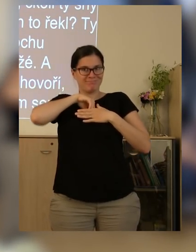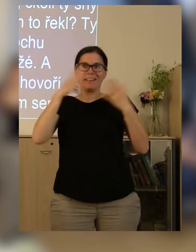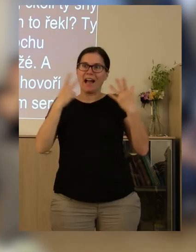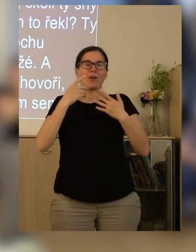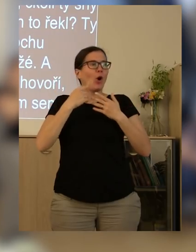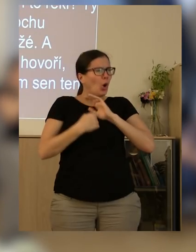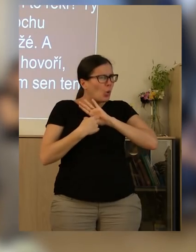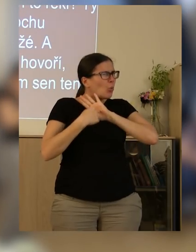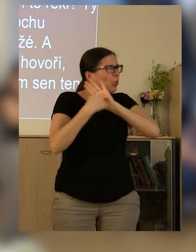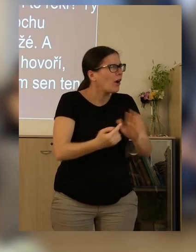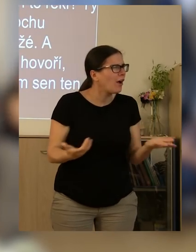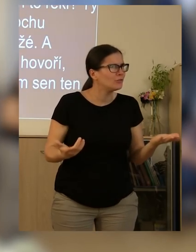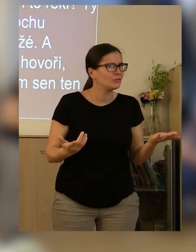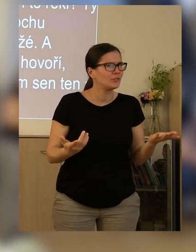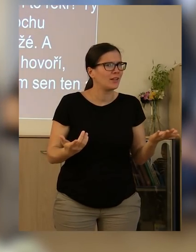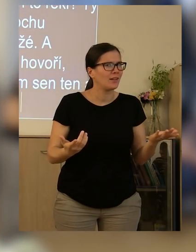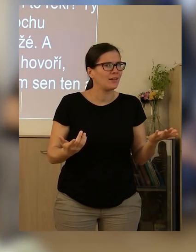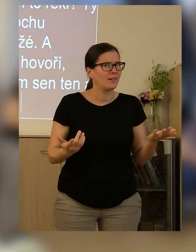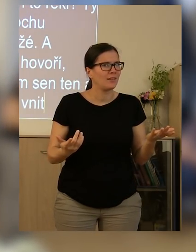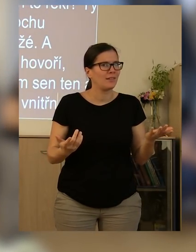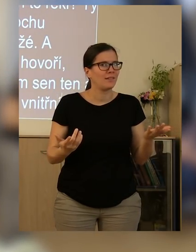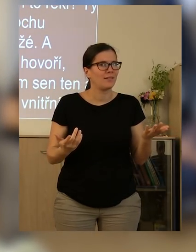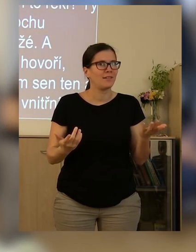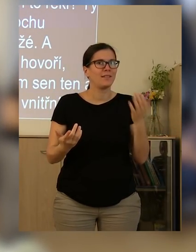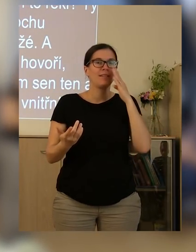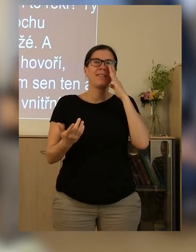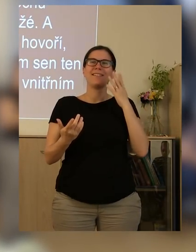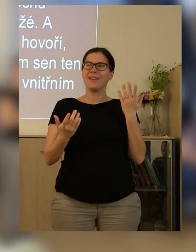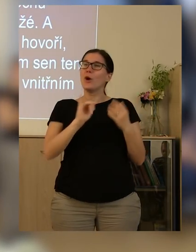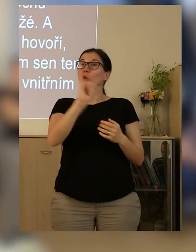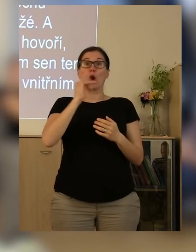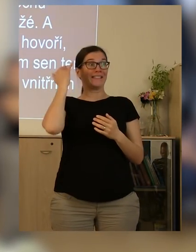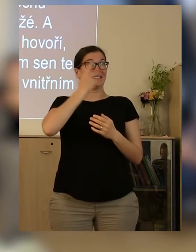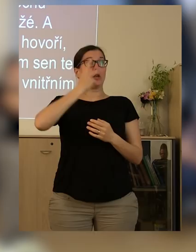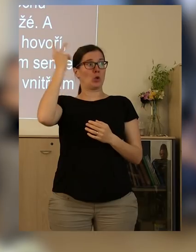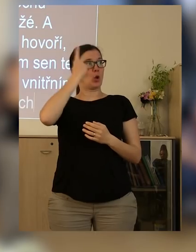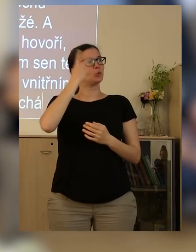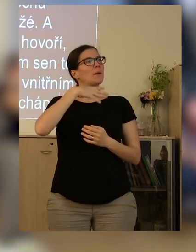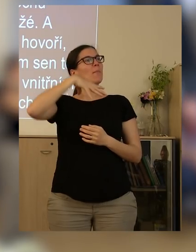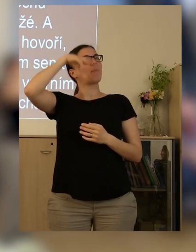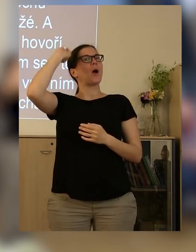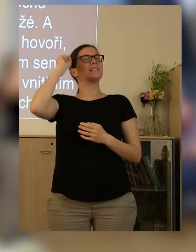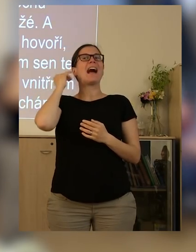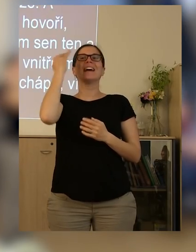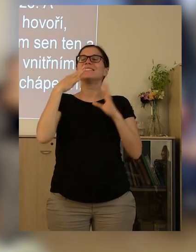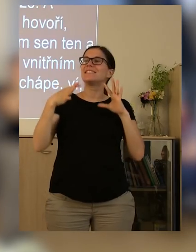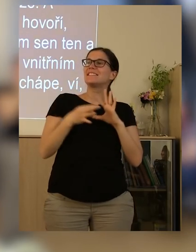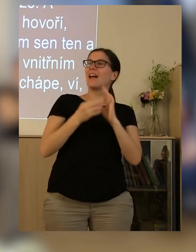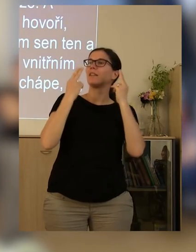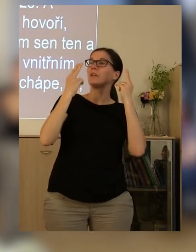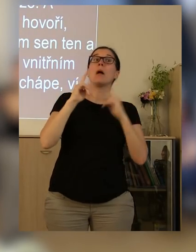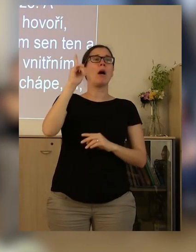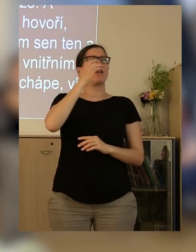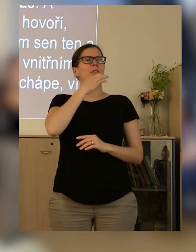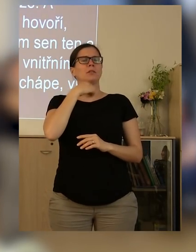světě. Pokud to někdo chápe, ví, co ten člověk říká. Ale když řekneme,